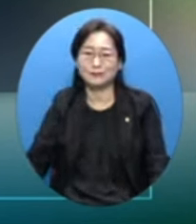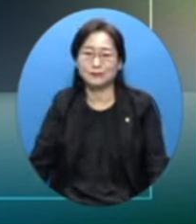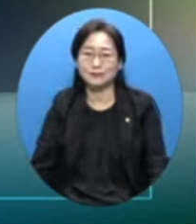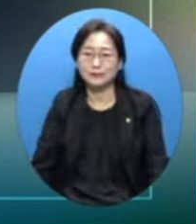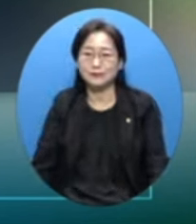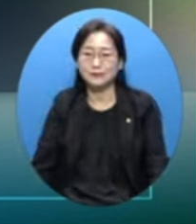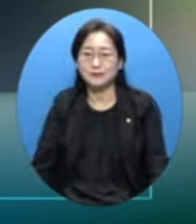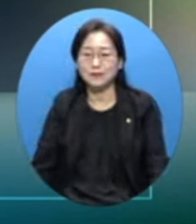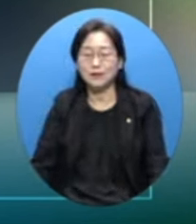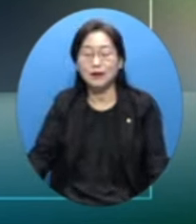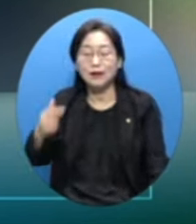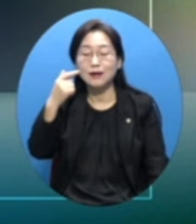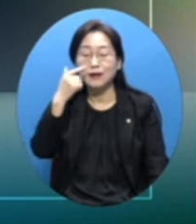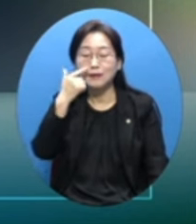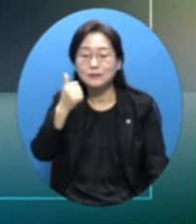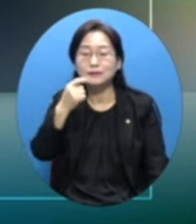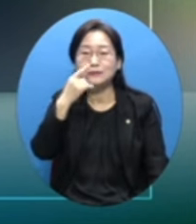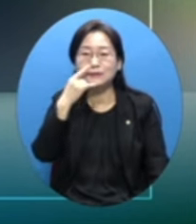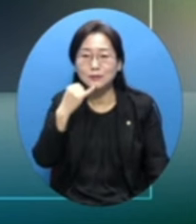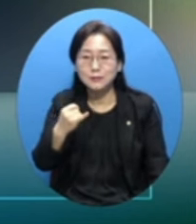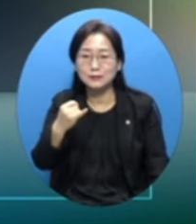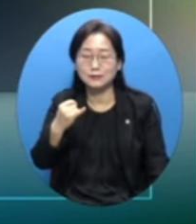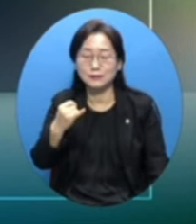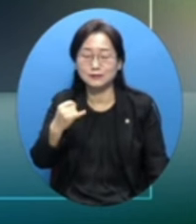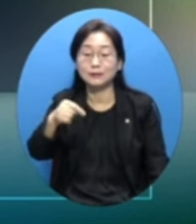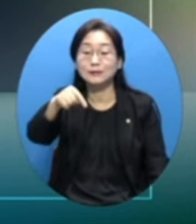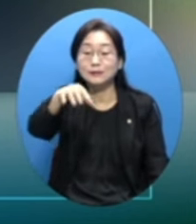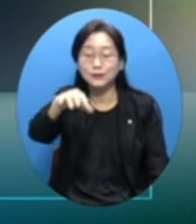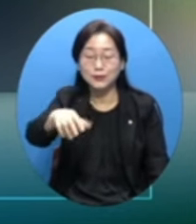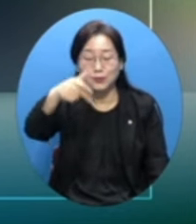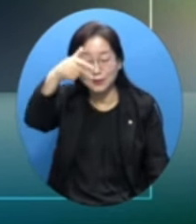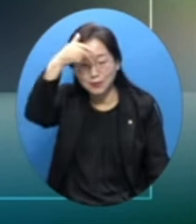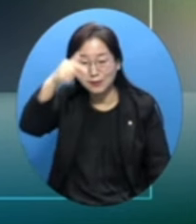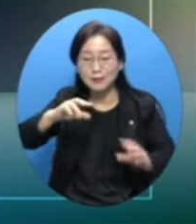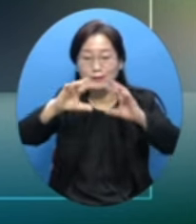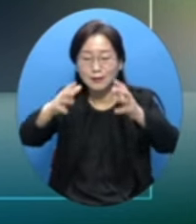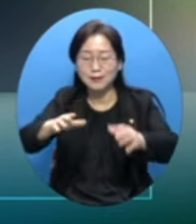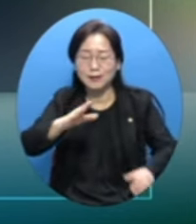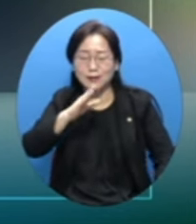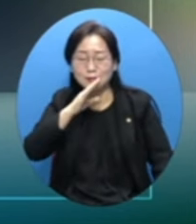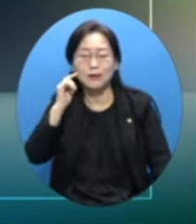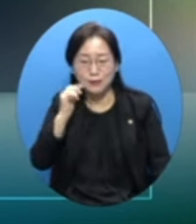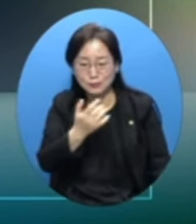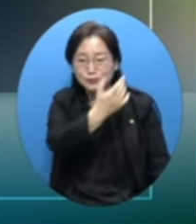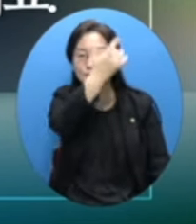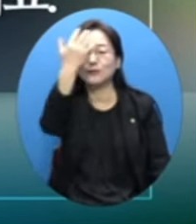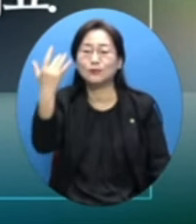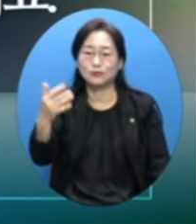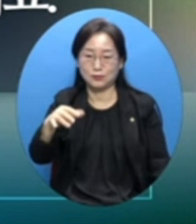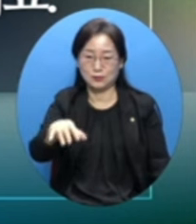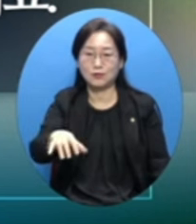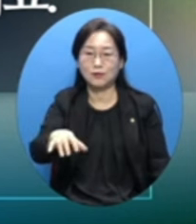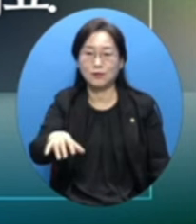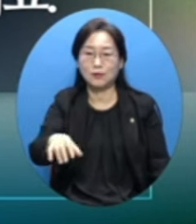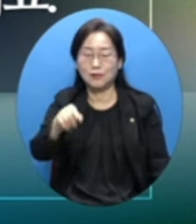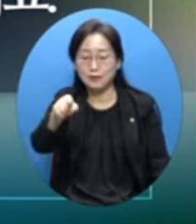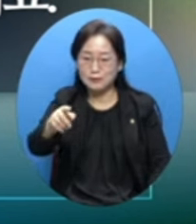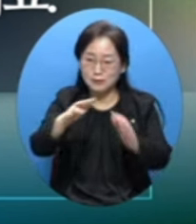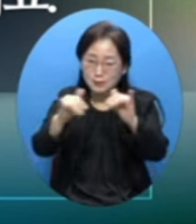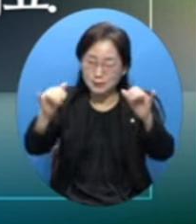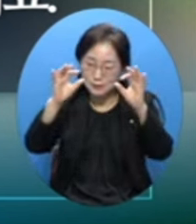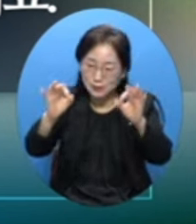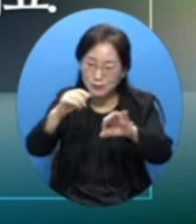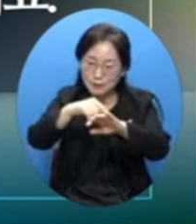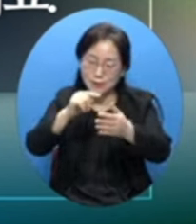했습니다 아버지 어머니 이곳 조선 땅은 참으로 아름다운 곳입니다 이들의 선한 마음과